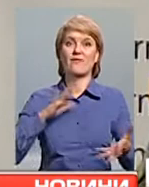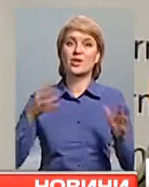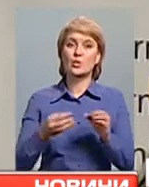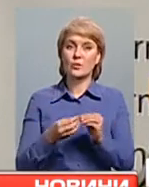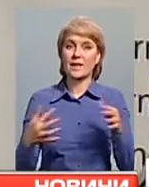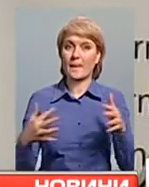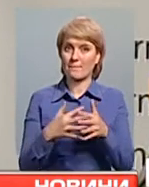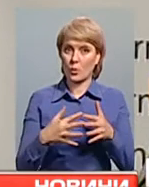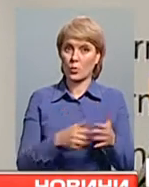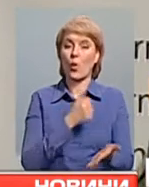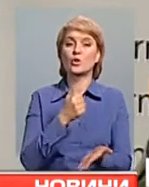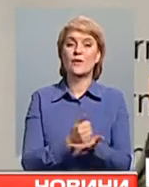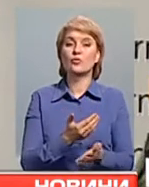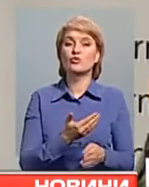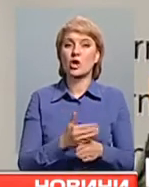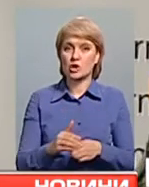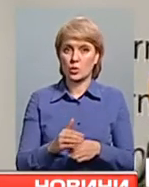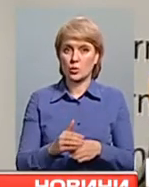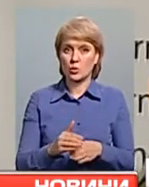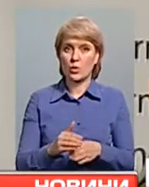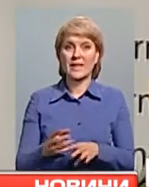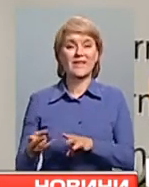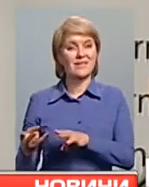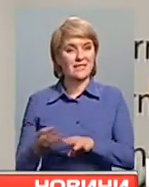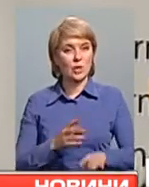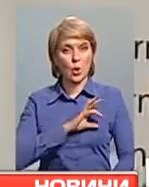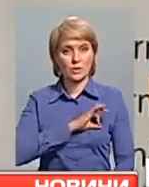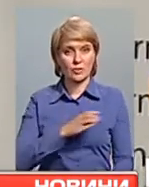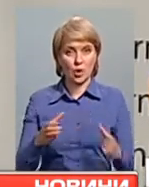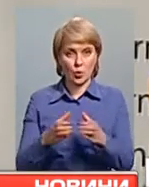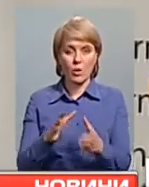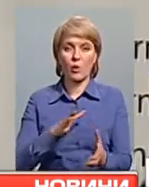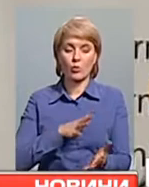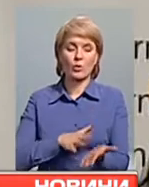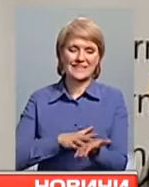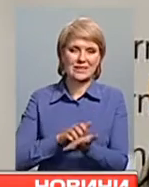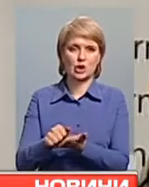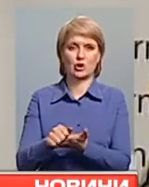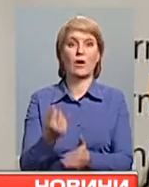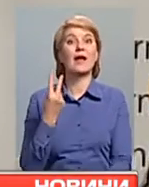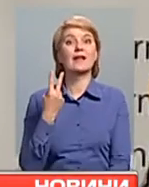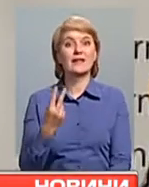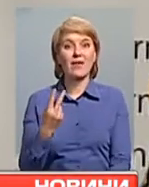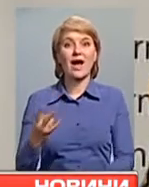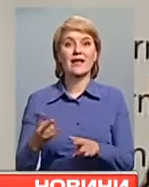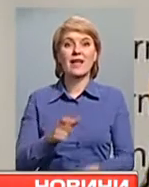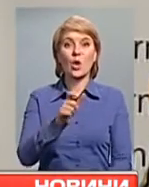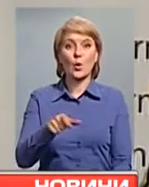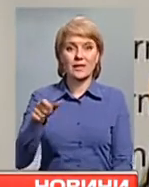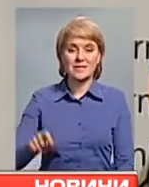бою основну частину диверсійно-розвідувальної групи було знищено і 2 терористи